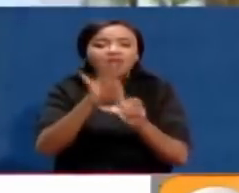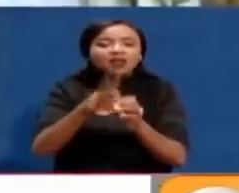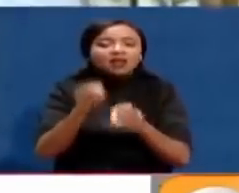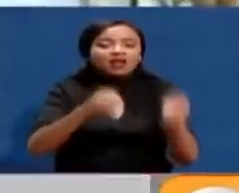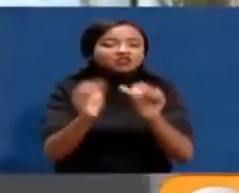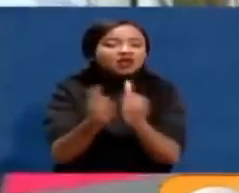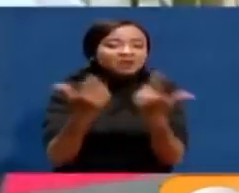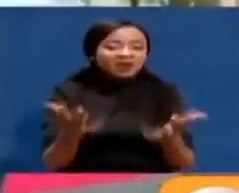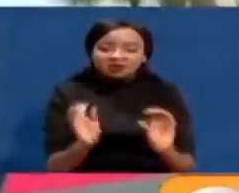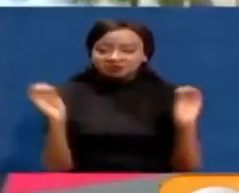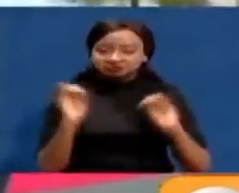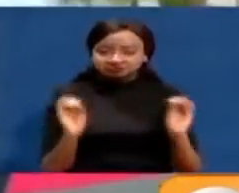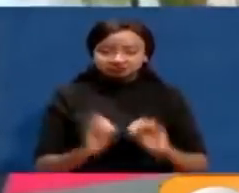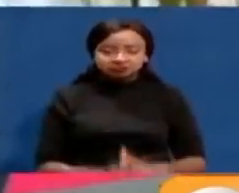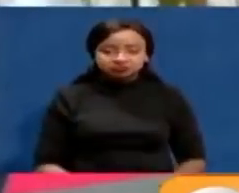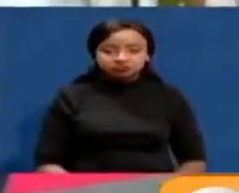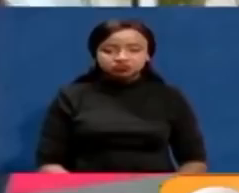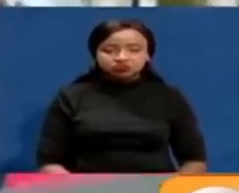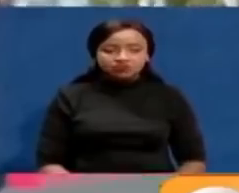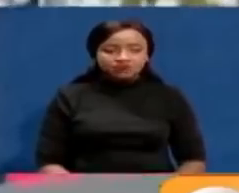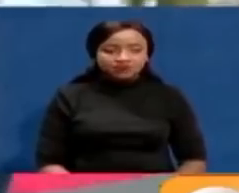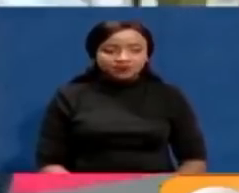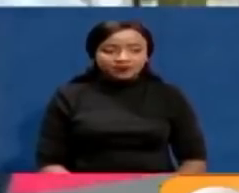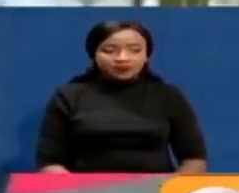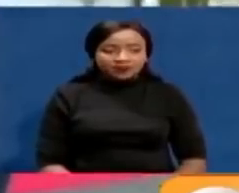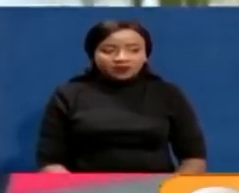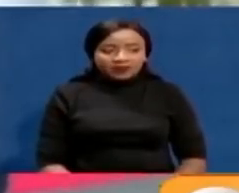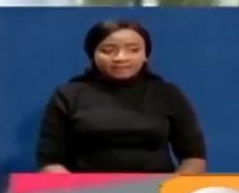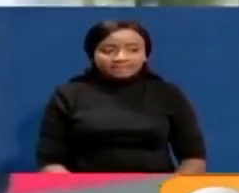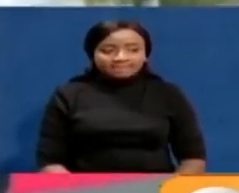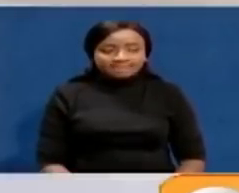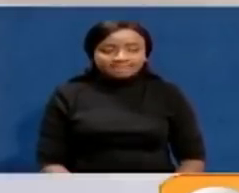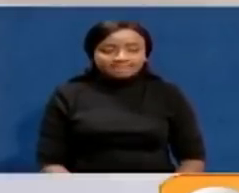Elfas Lagat, Runinga ya Citizen, Manyani, County ya Taita Taveta.